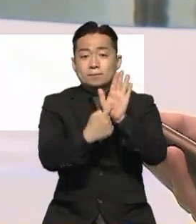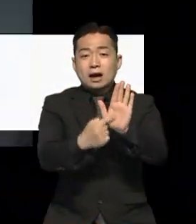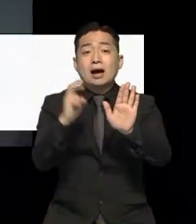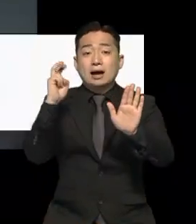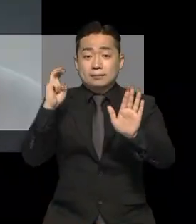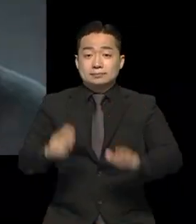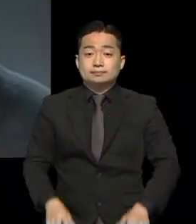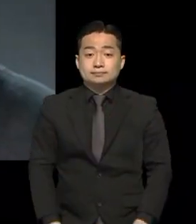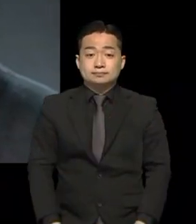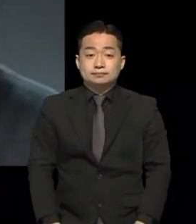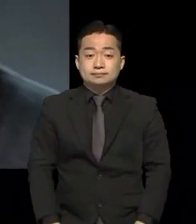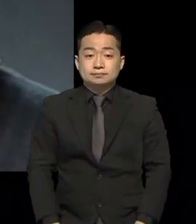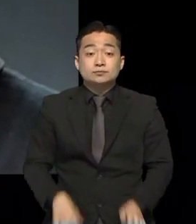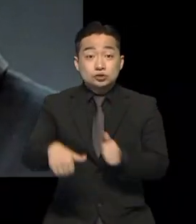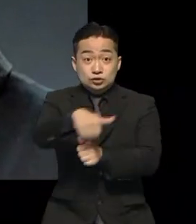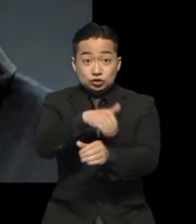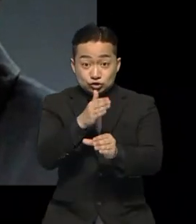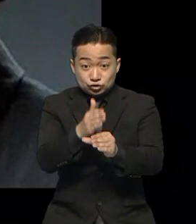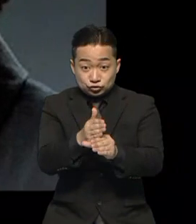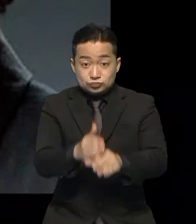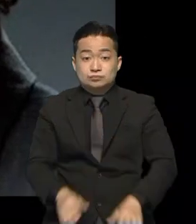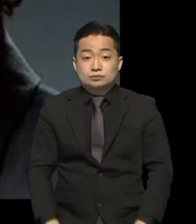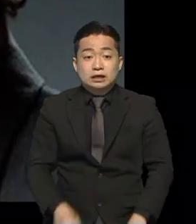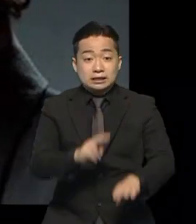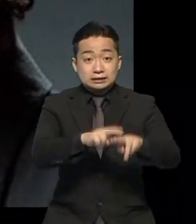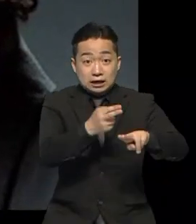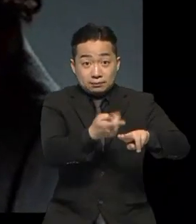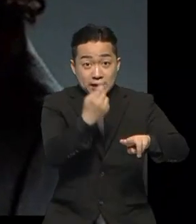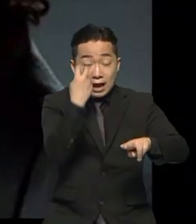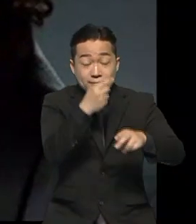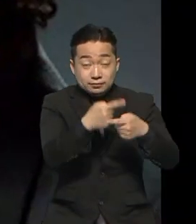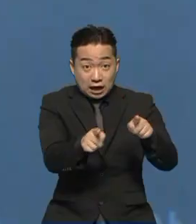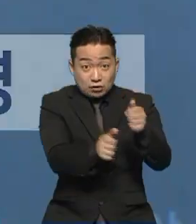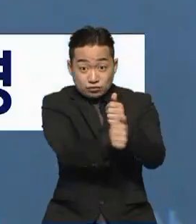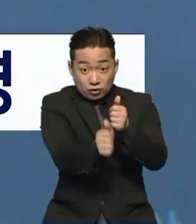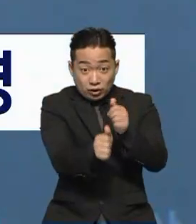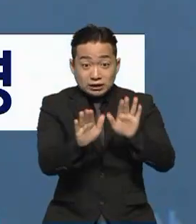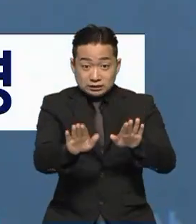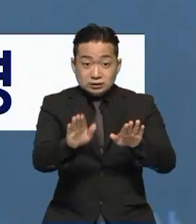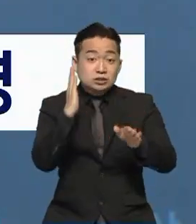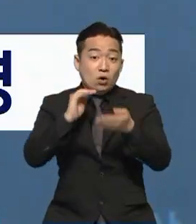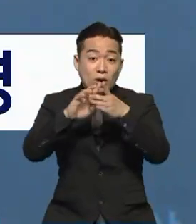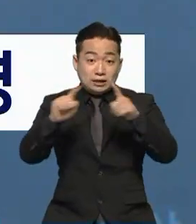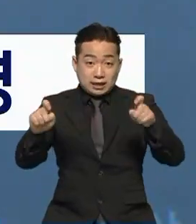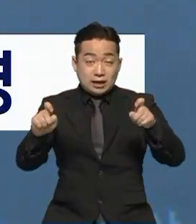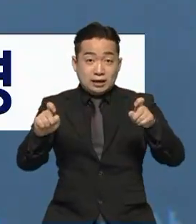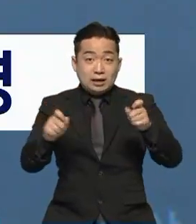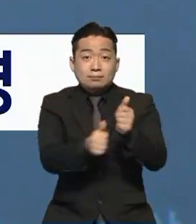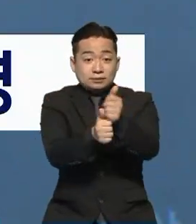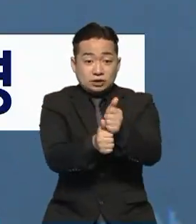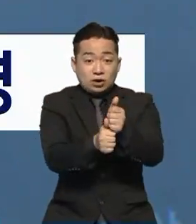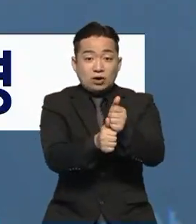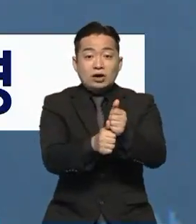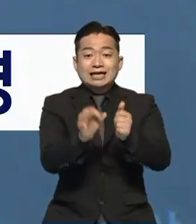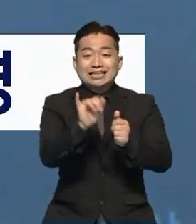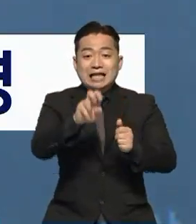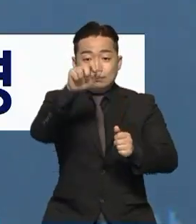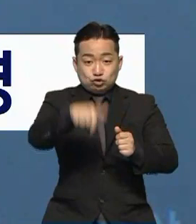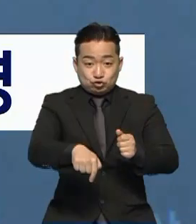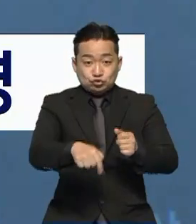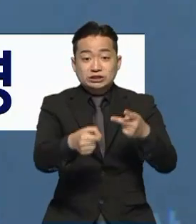하시지 않았나요? 이런 가운데 공석이었던 감사위원 두 자리에는 현 정부 청와대 비서관 출신 이남구